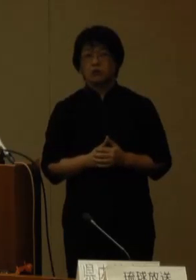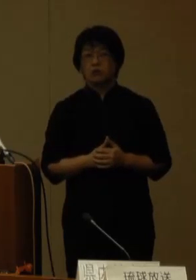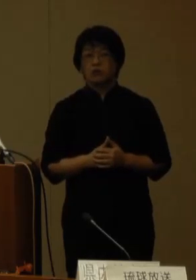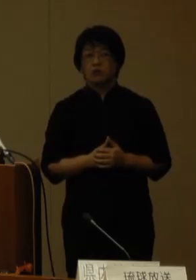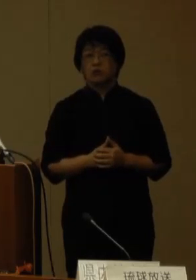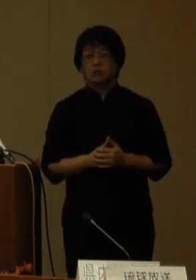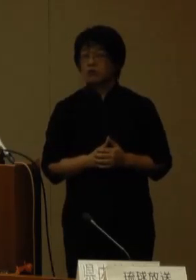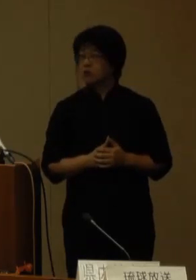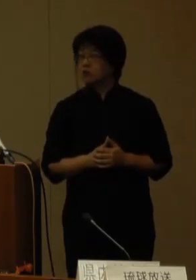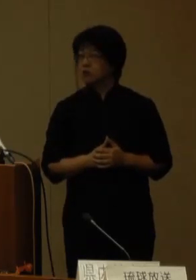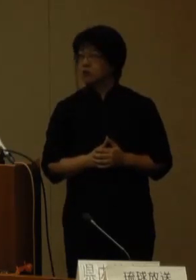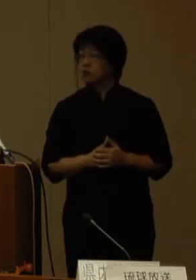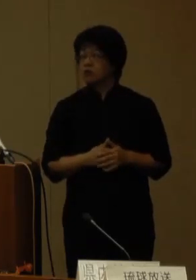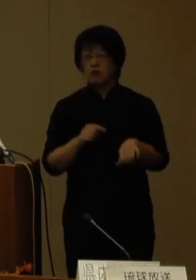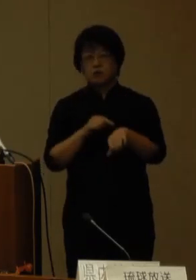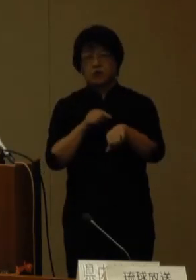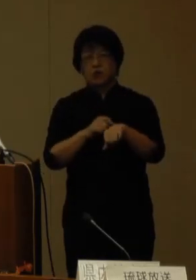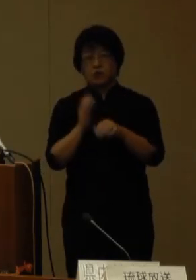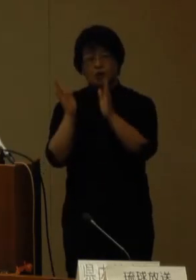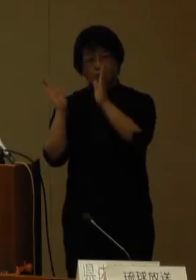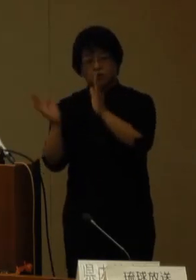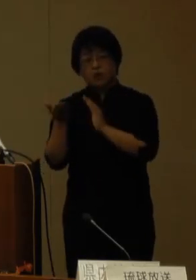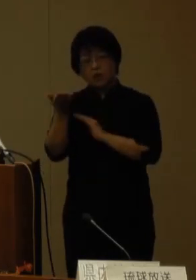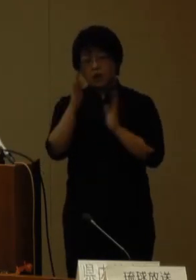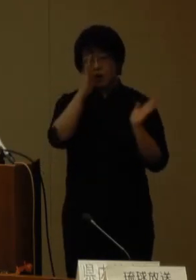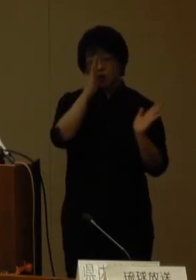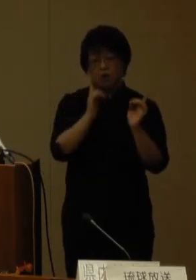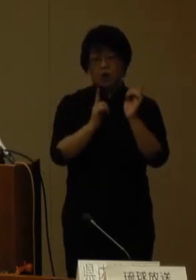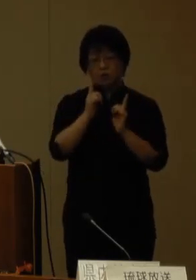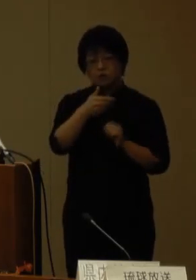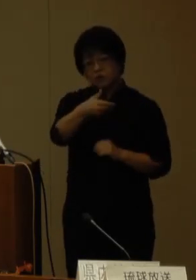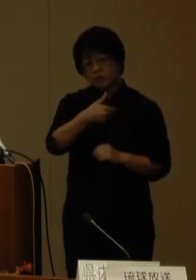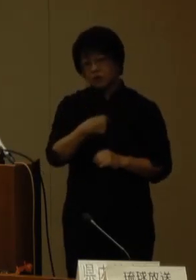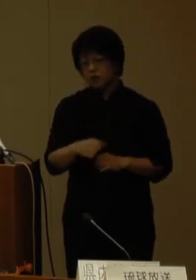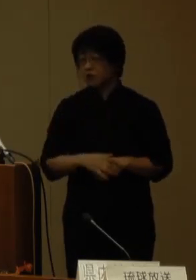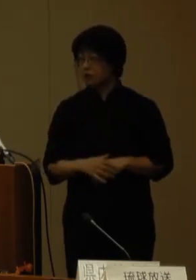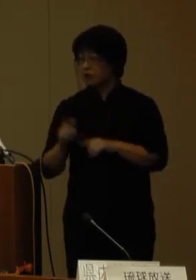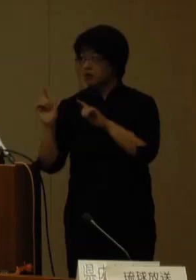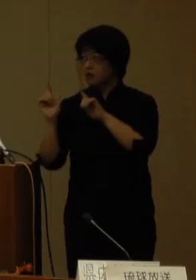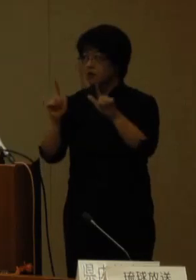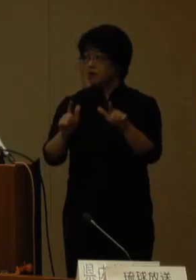になりそうとか午後になりそうとか、なんか時間のめどとかがあれば教えてほしいんですけれども。